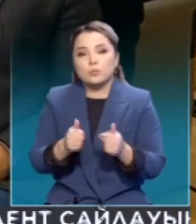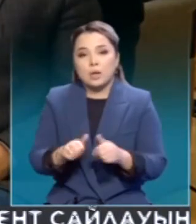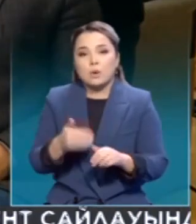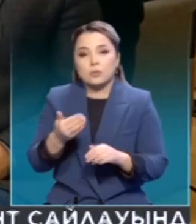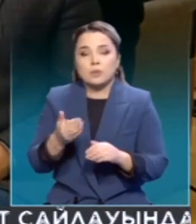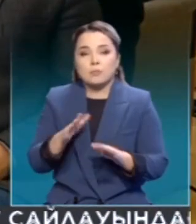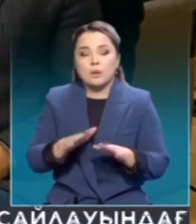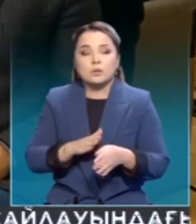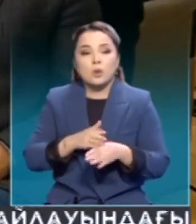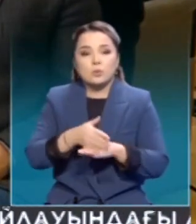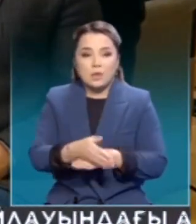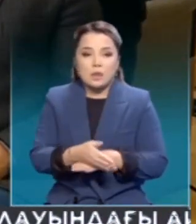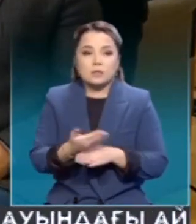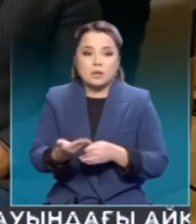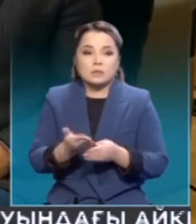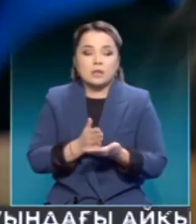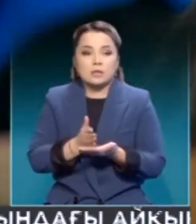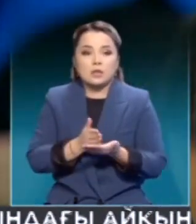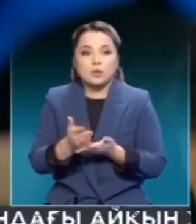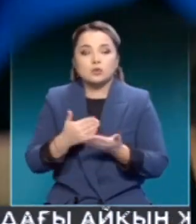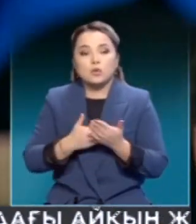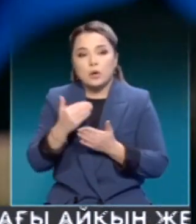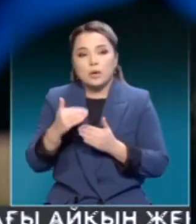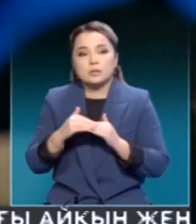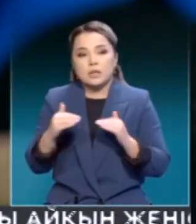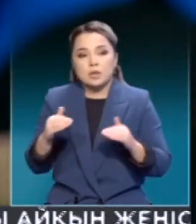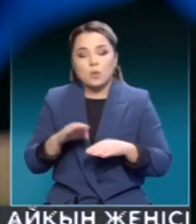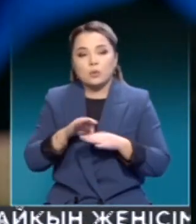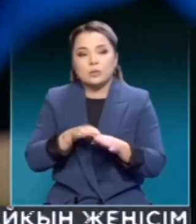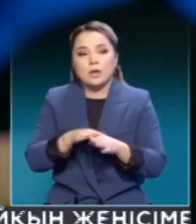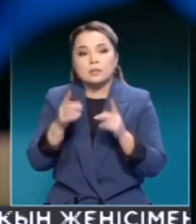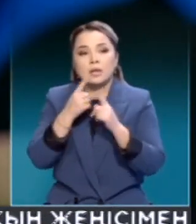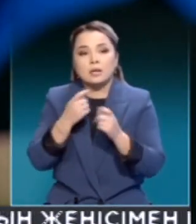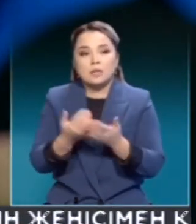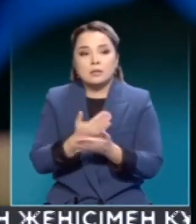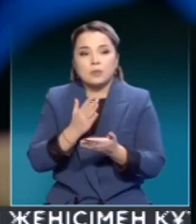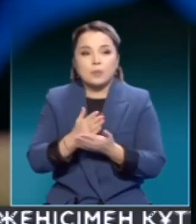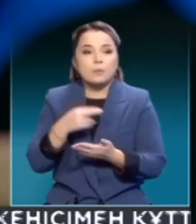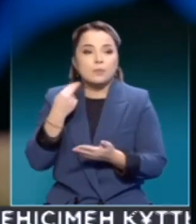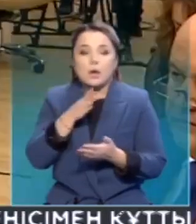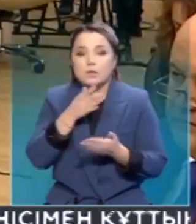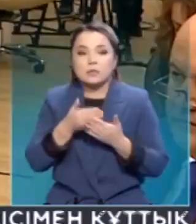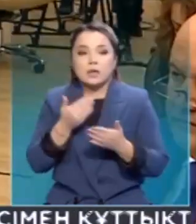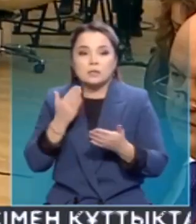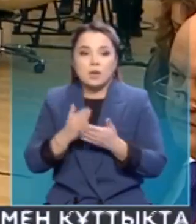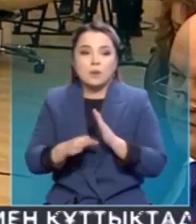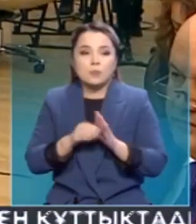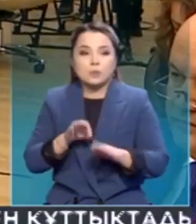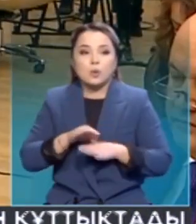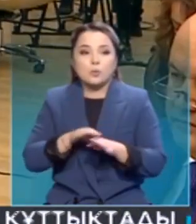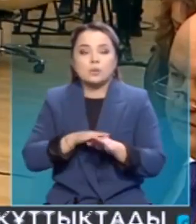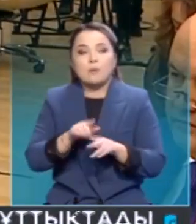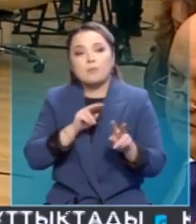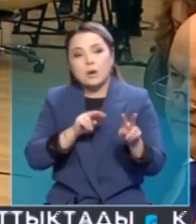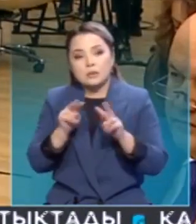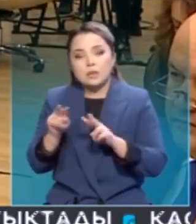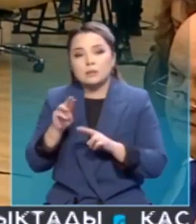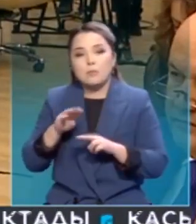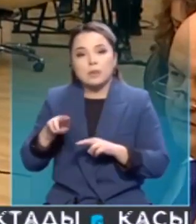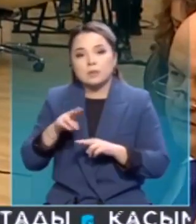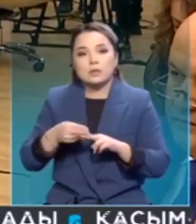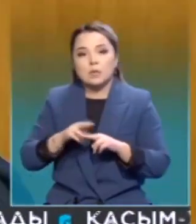Онда меймандар саяси шара жоғары деңгейде өтті деп мәлімдеді. Президенттің кезектен тыс сайлауын бақылауға ТМД елдерінен